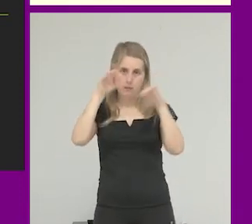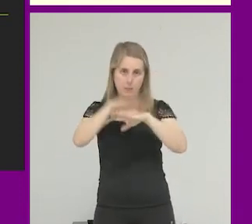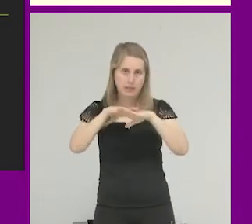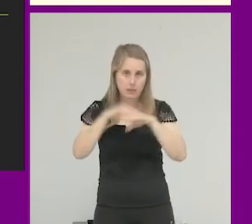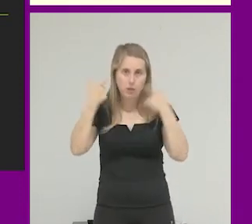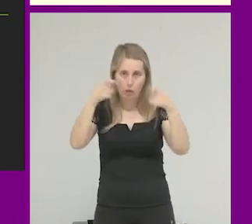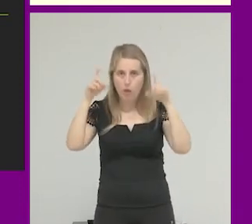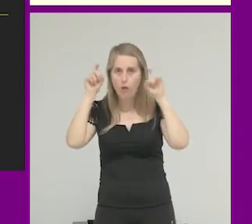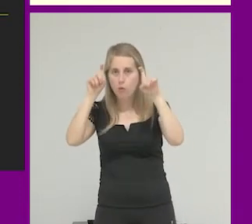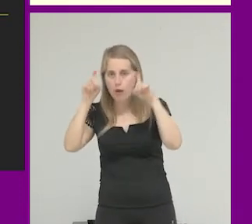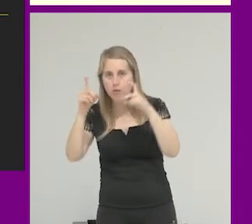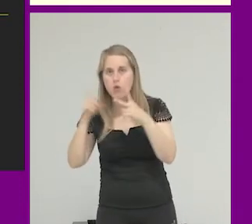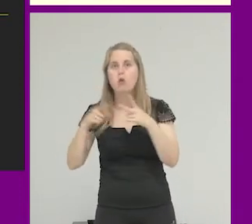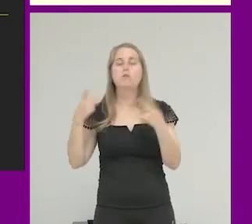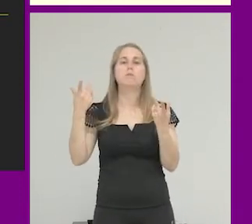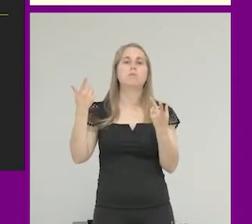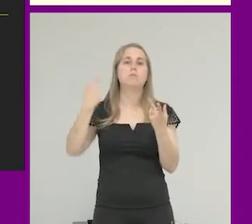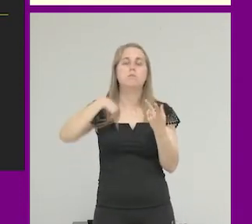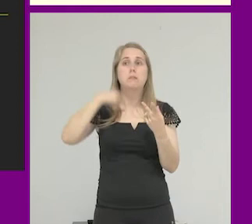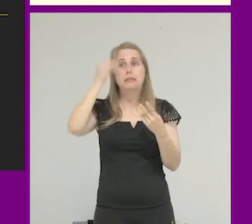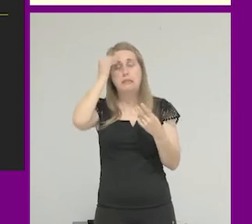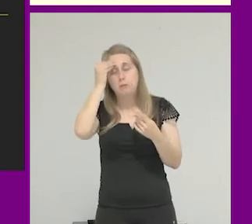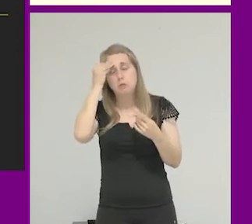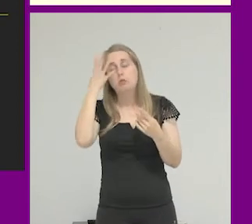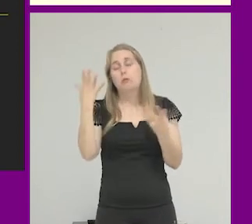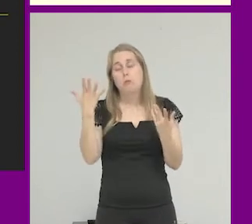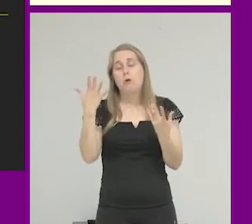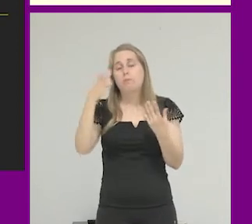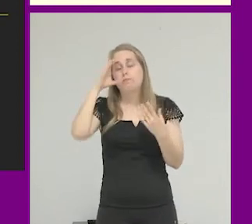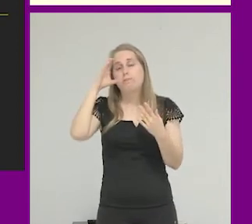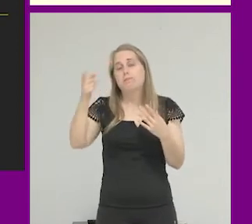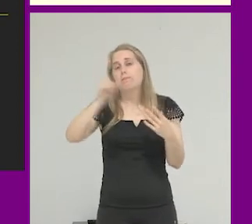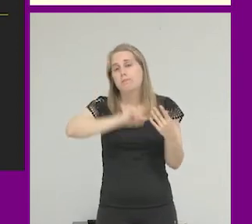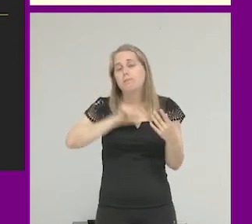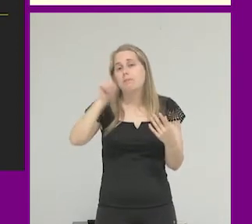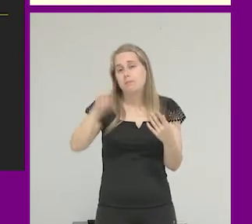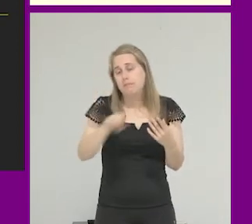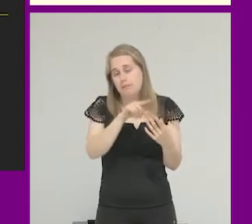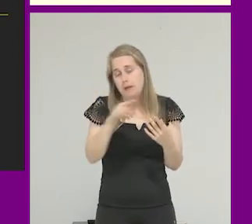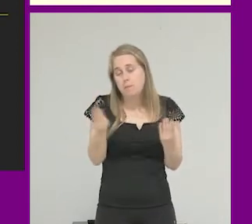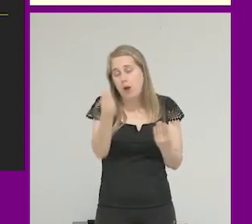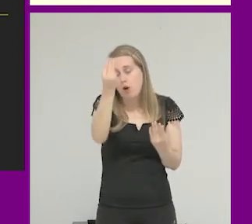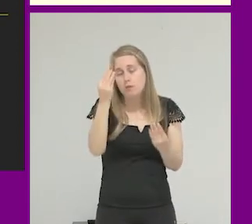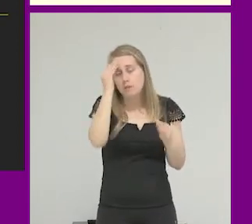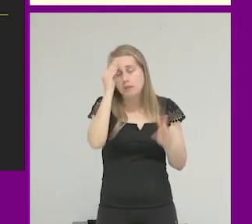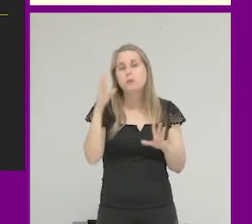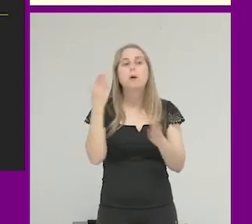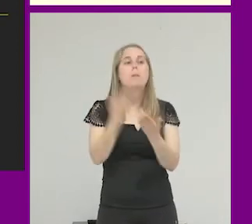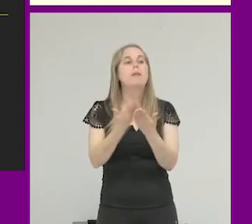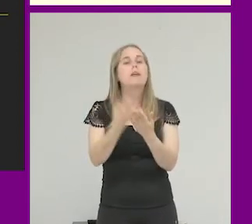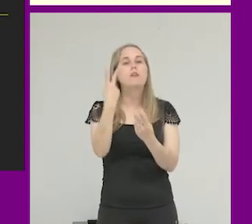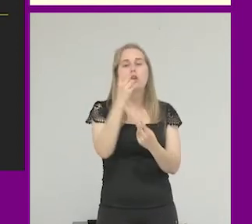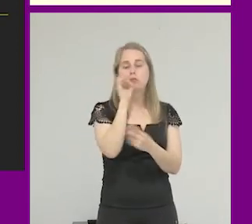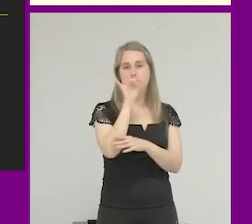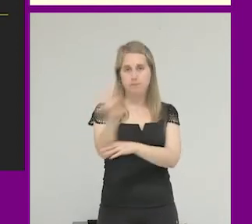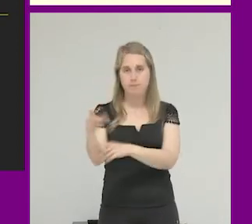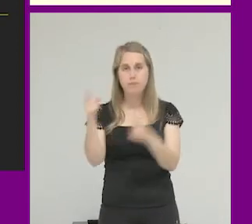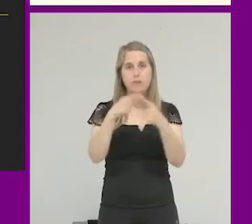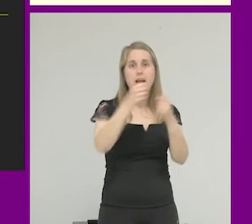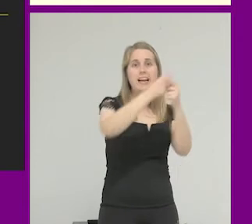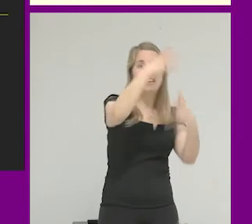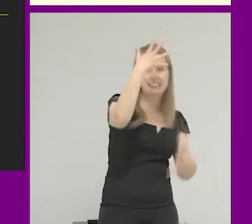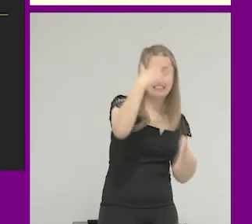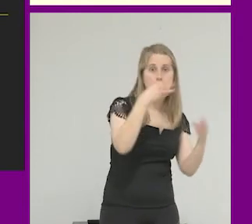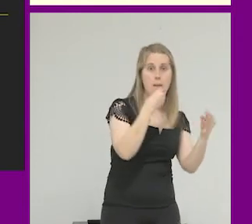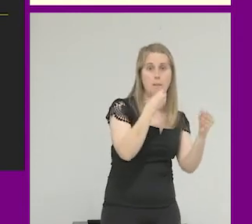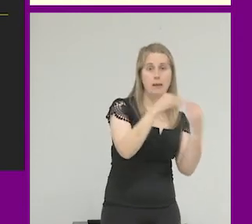berdintasun sailatik, ze uste genuen igual arreta gehiago jasoko genuela, eskatzen bi gauza, bat zerrenda bat materialekin eta